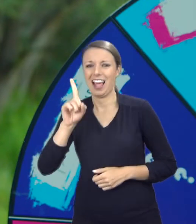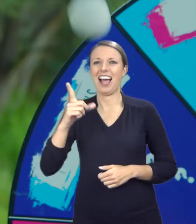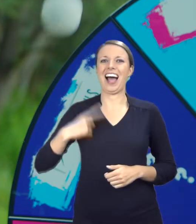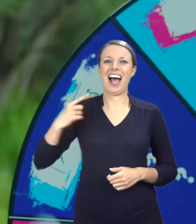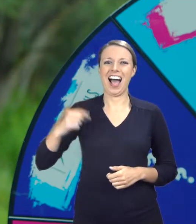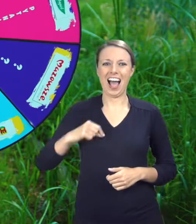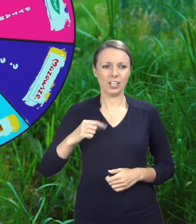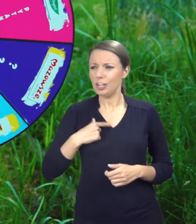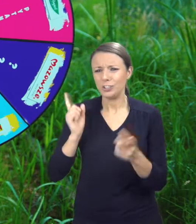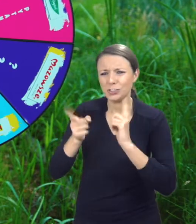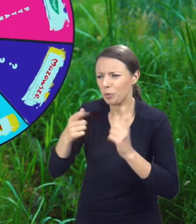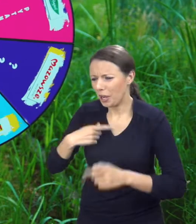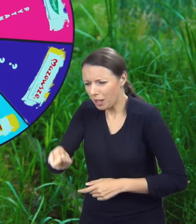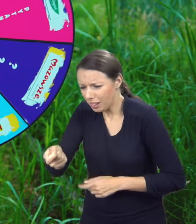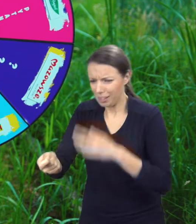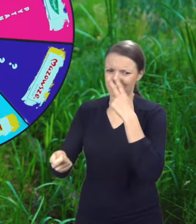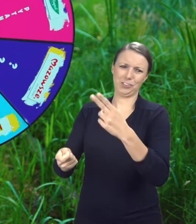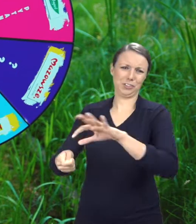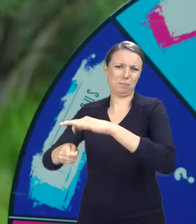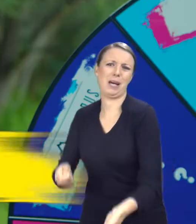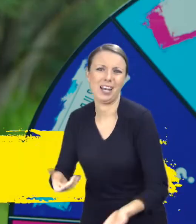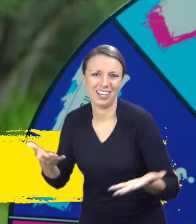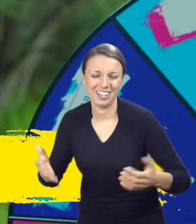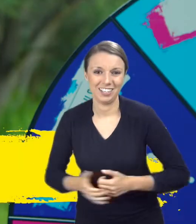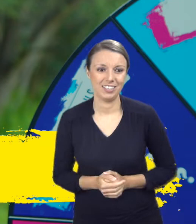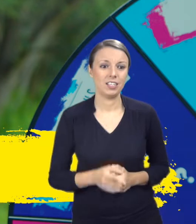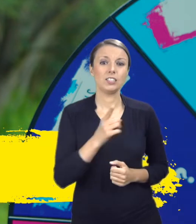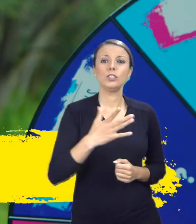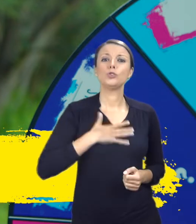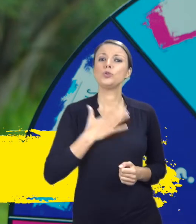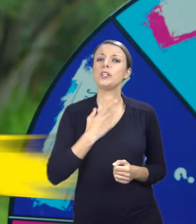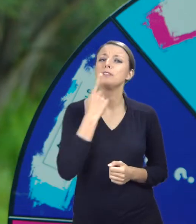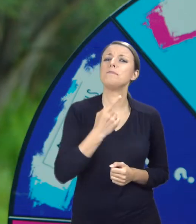dobra, dobrze, cały czas... mi piłka spada, szybciej. O, widzisz? O. Czego ciągle ci mało?